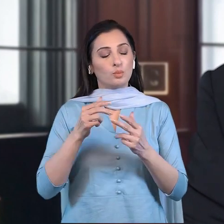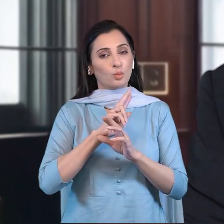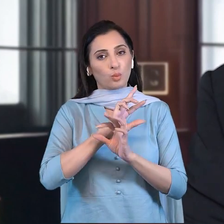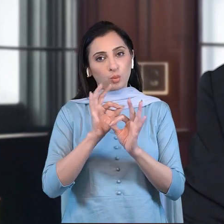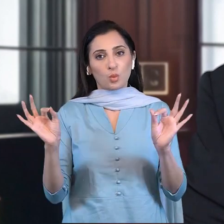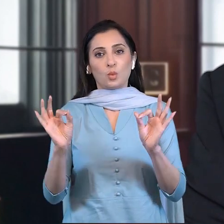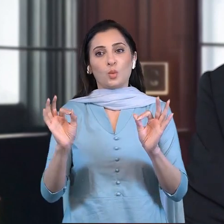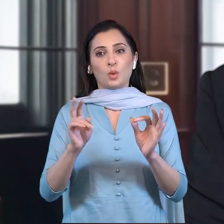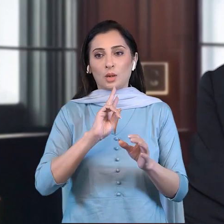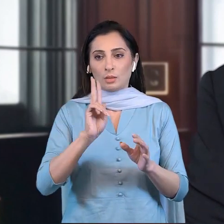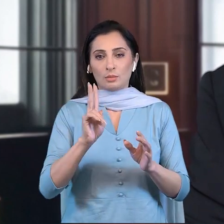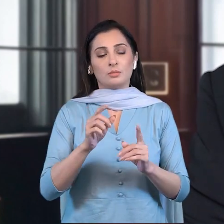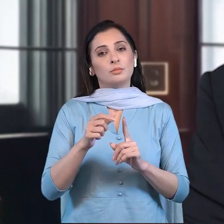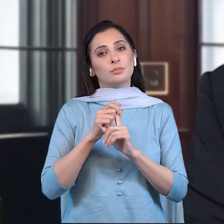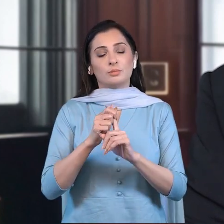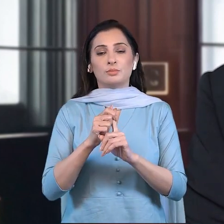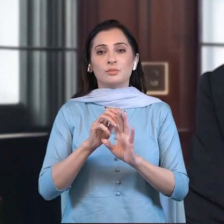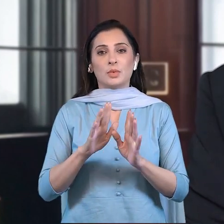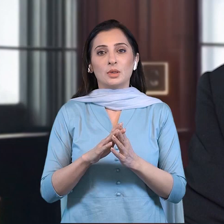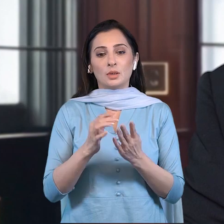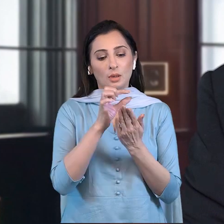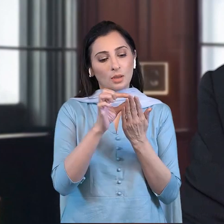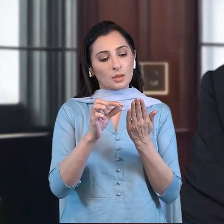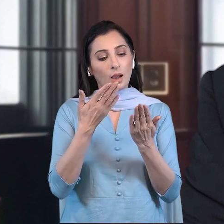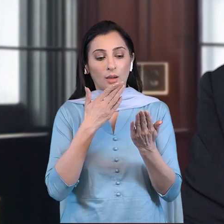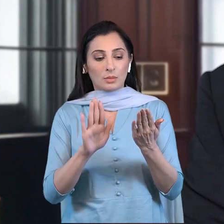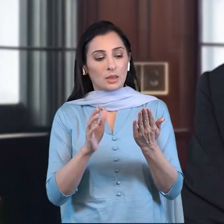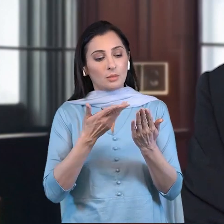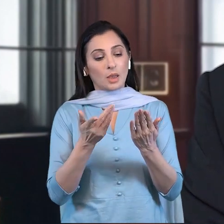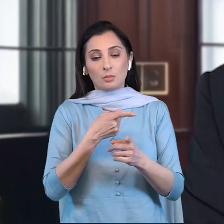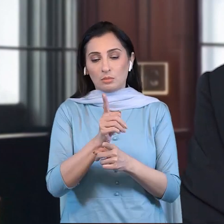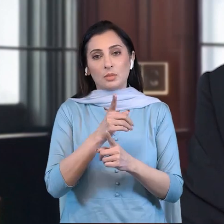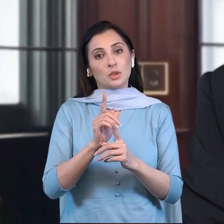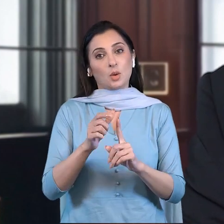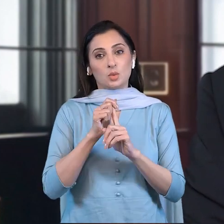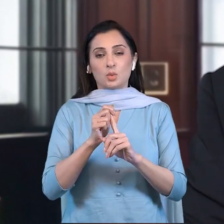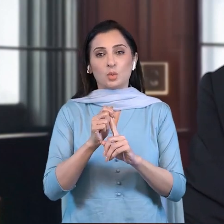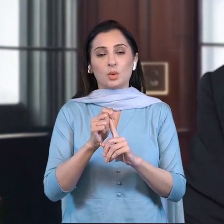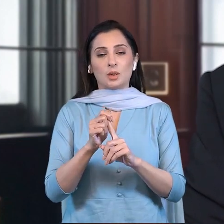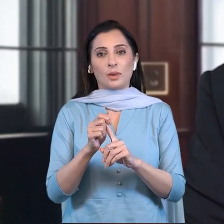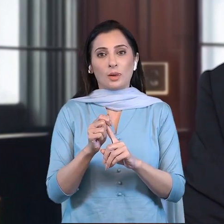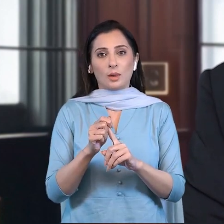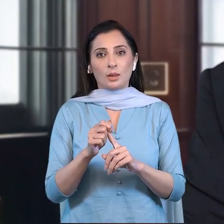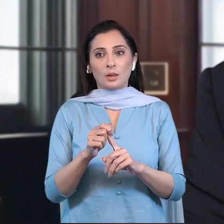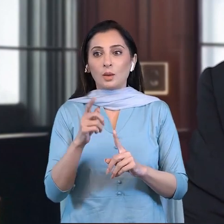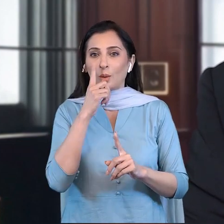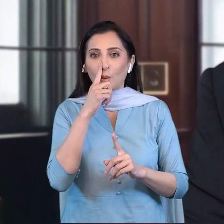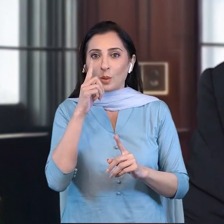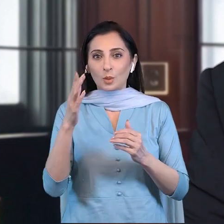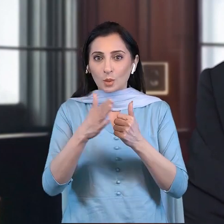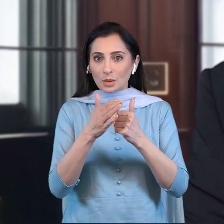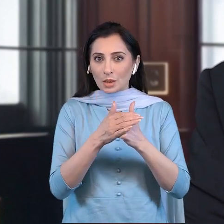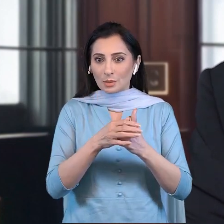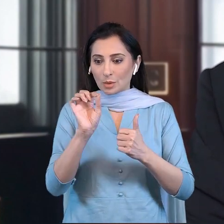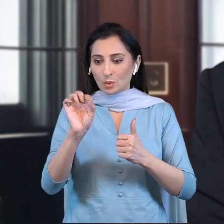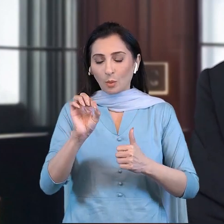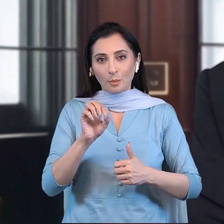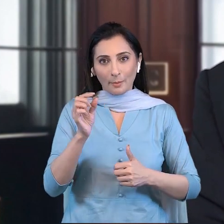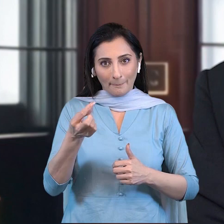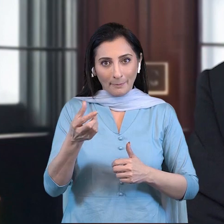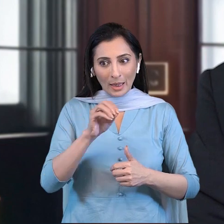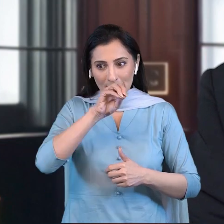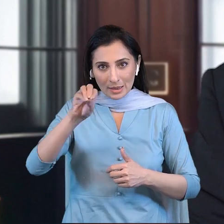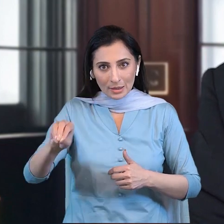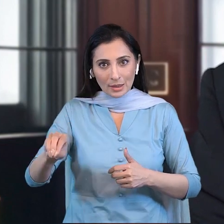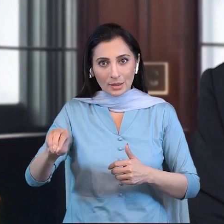مولوی حضرات اس لیفٹ والے پورشن کو بالکل لائن لگا دیتے ہیں۔ دیکھیں، جو